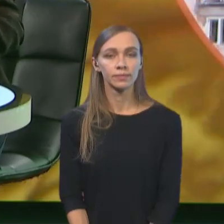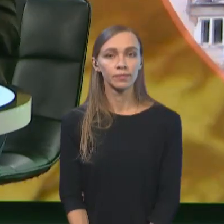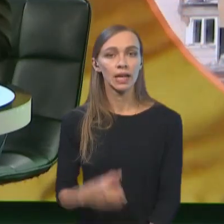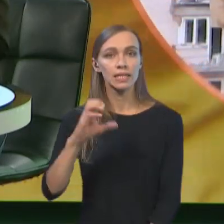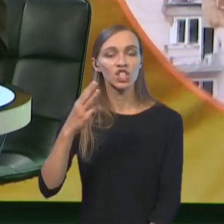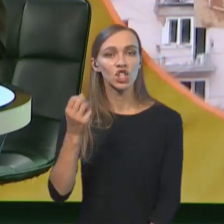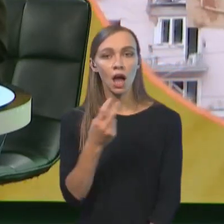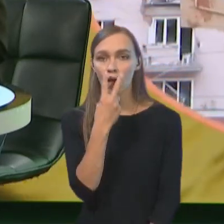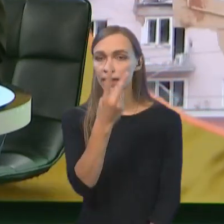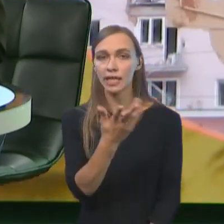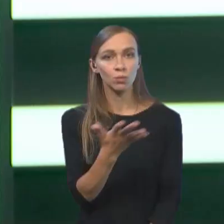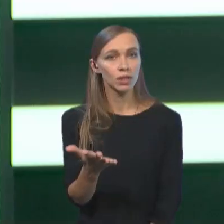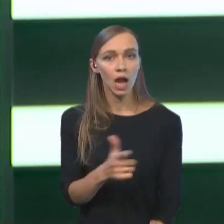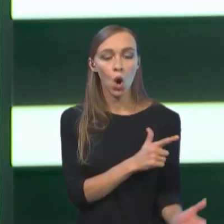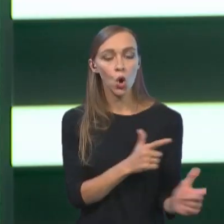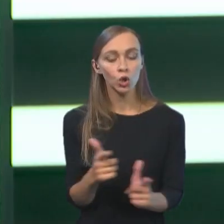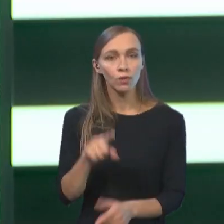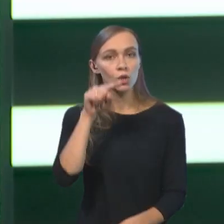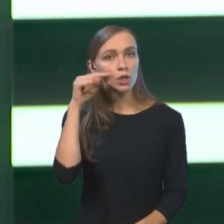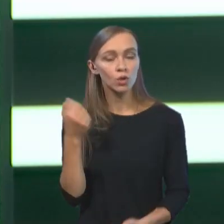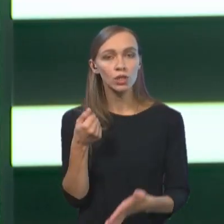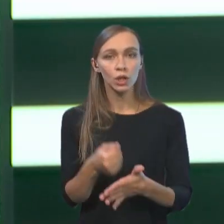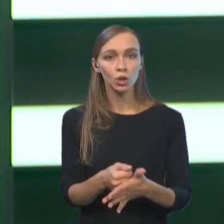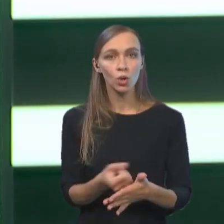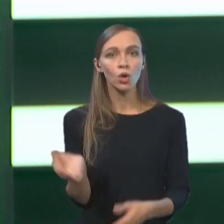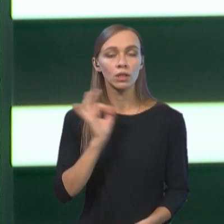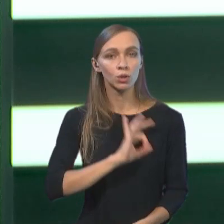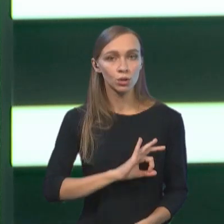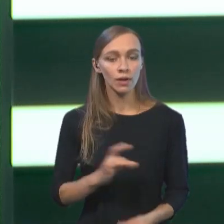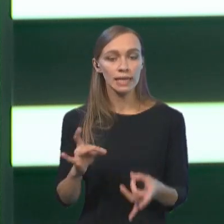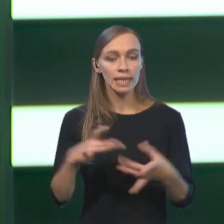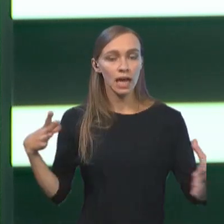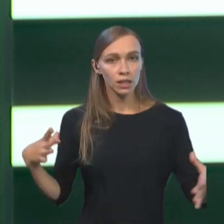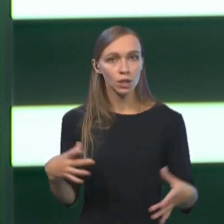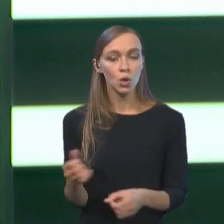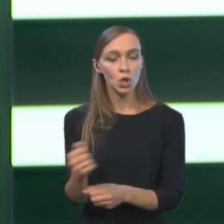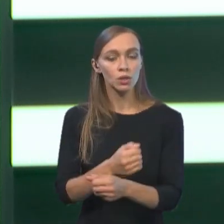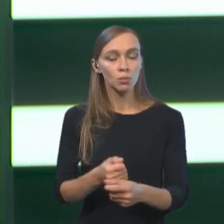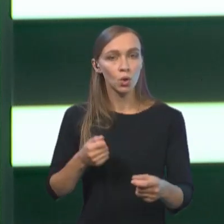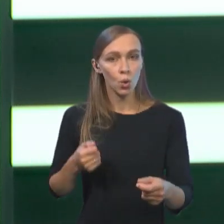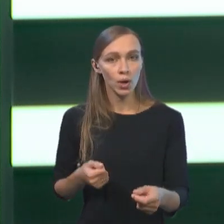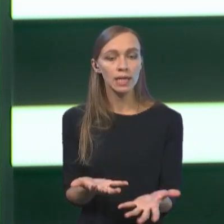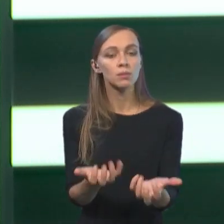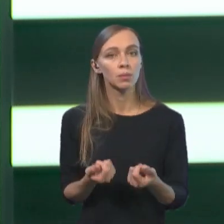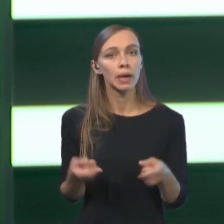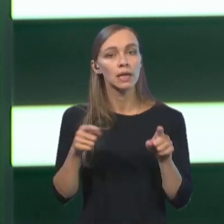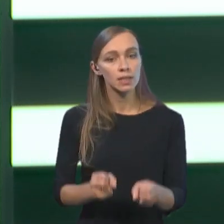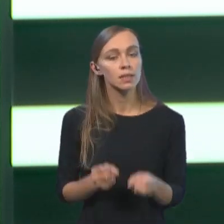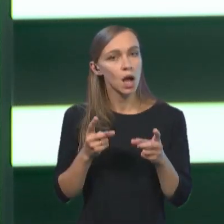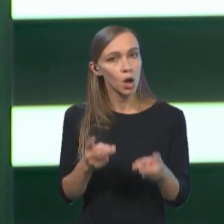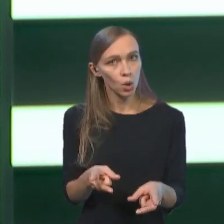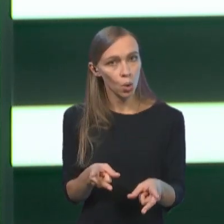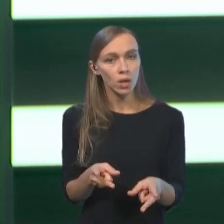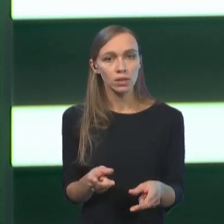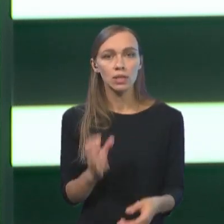США не спостерігають готовності Росії до застосування ядерної зброї, але сприймають ці загрози дуже